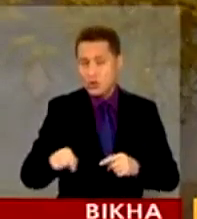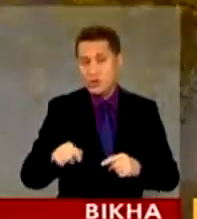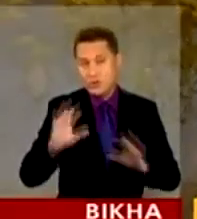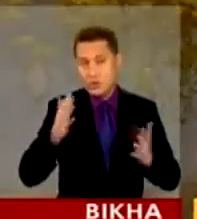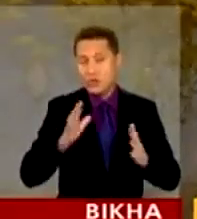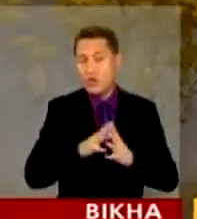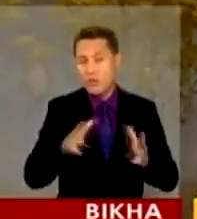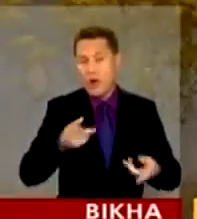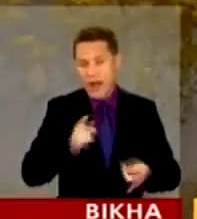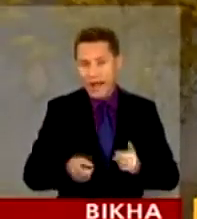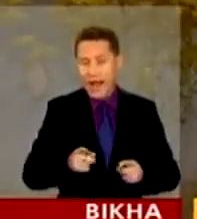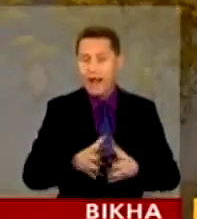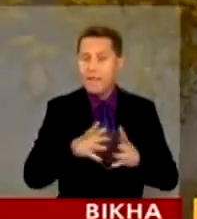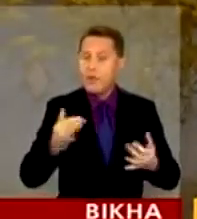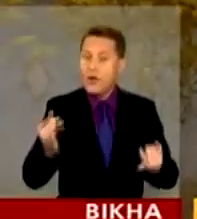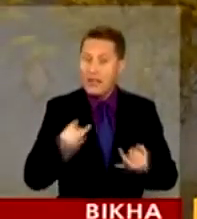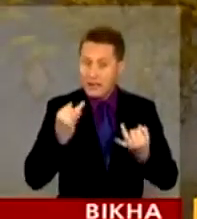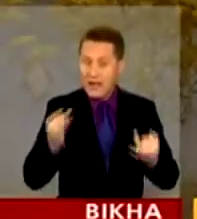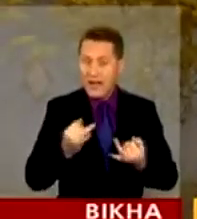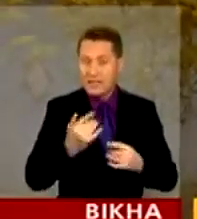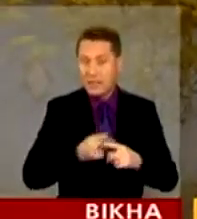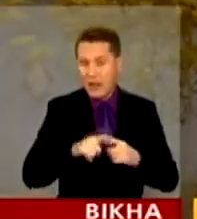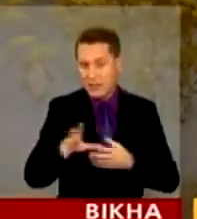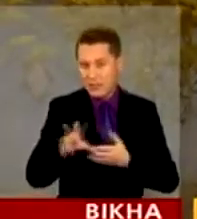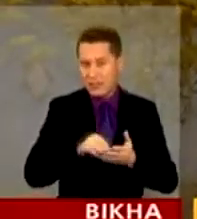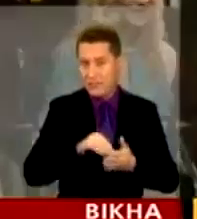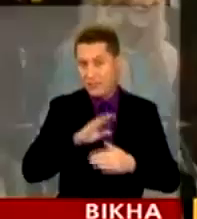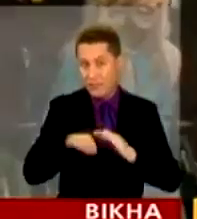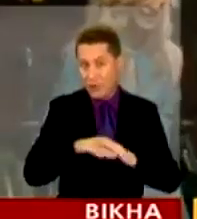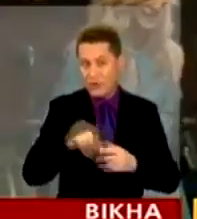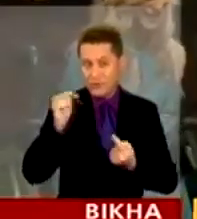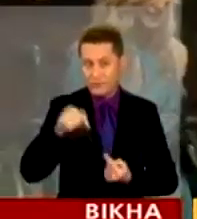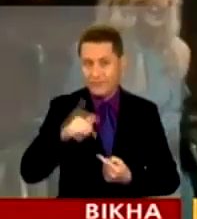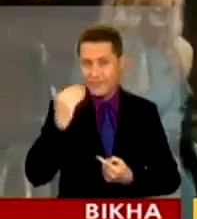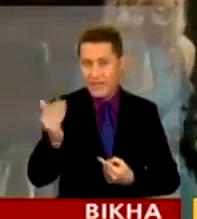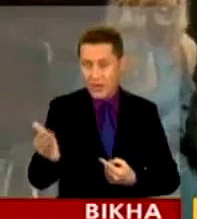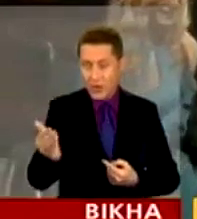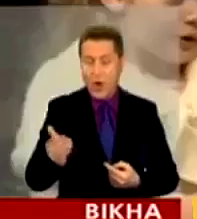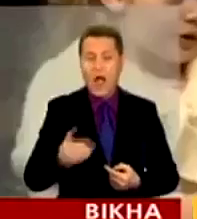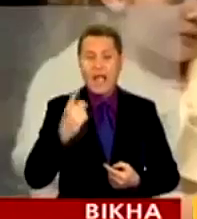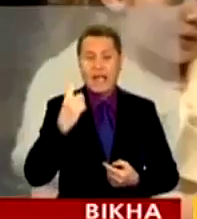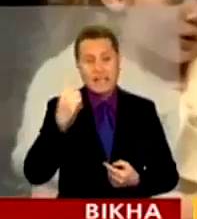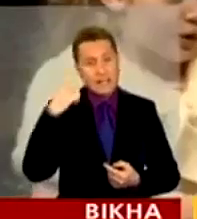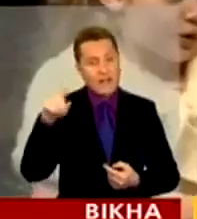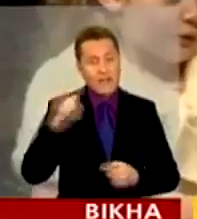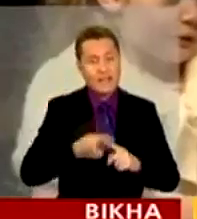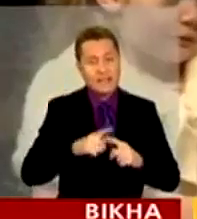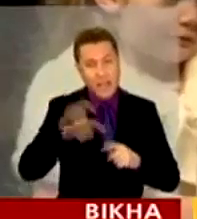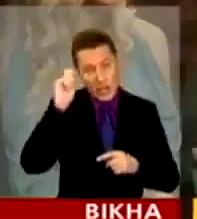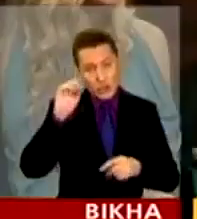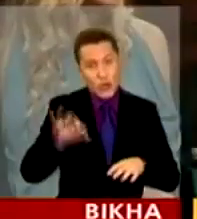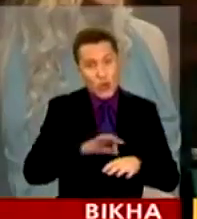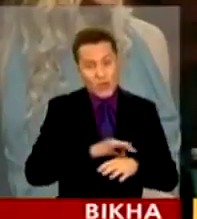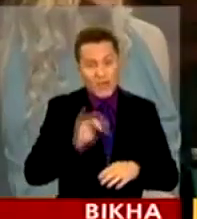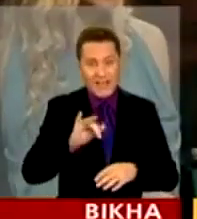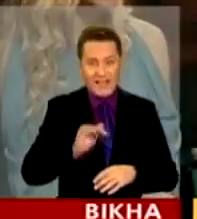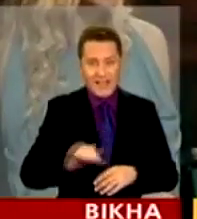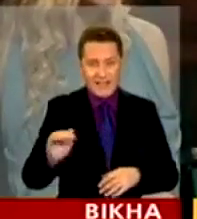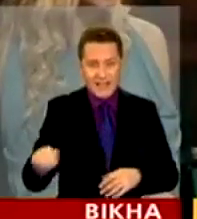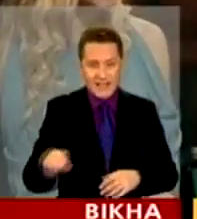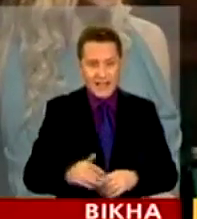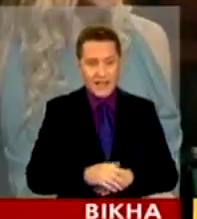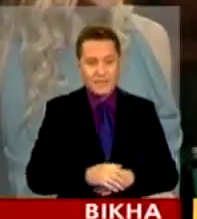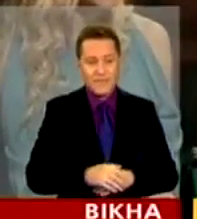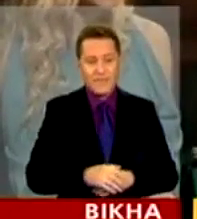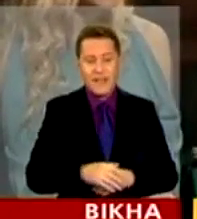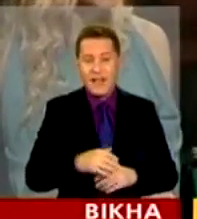реальная, более интересная, поэтому переписали сценарий под Ангелину. Единая выгодка у сериала – это человек и дитина. Именно мечта помогла